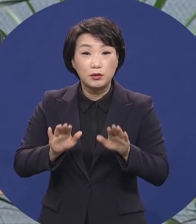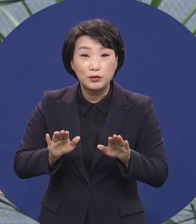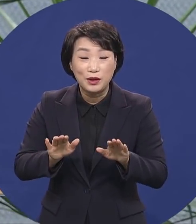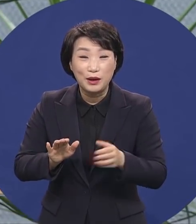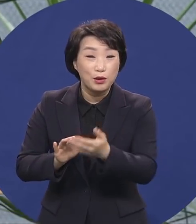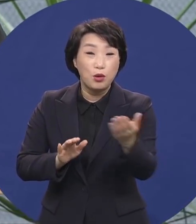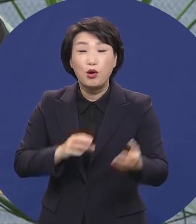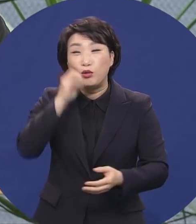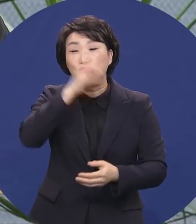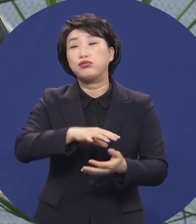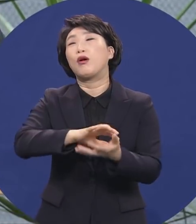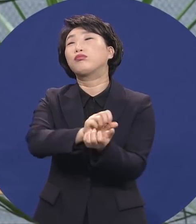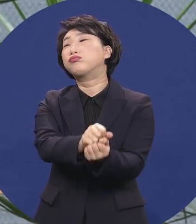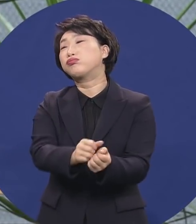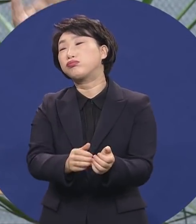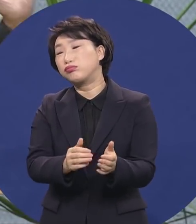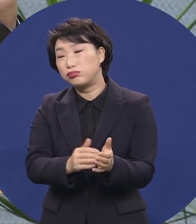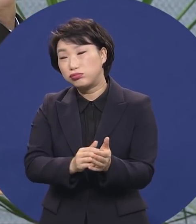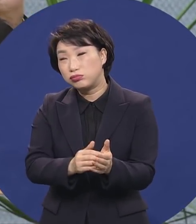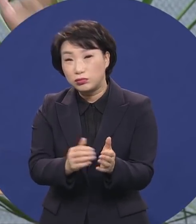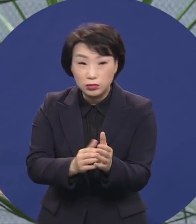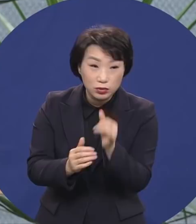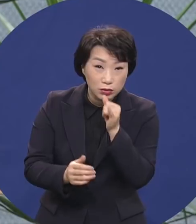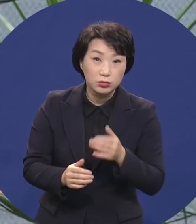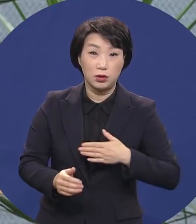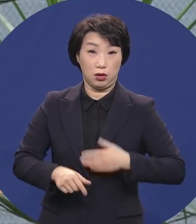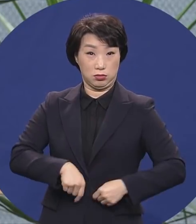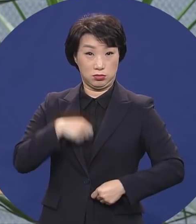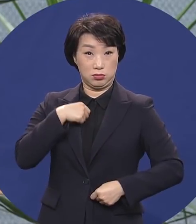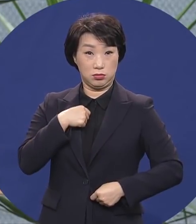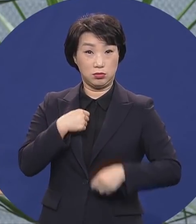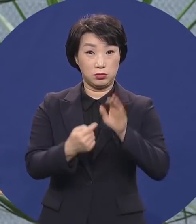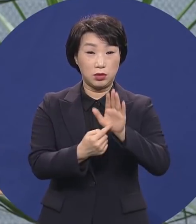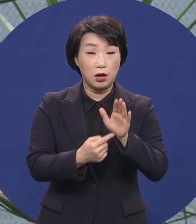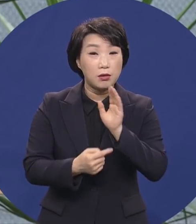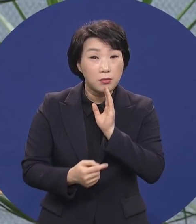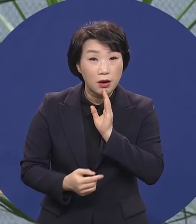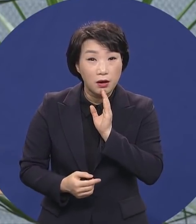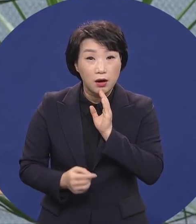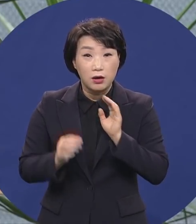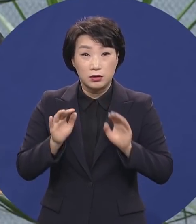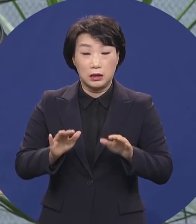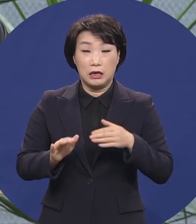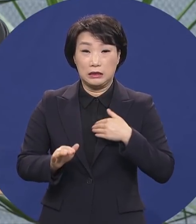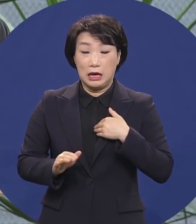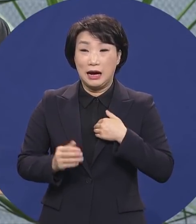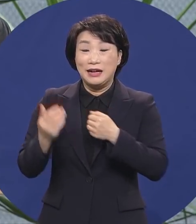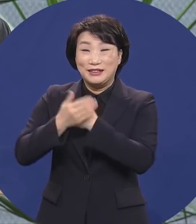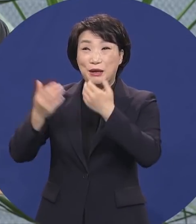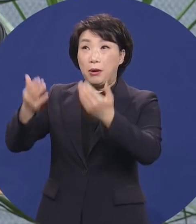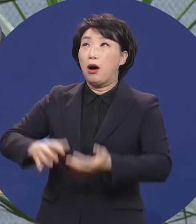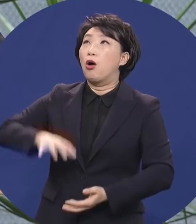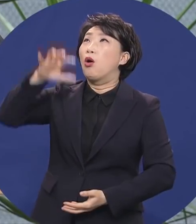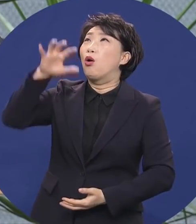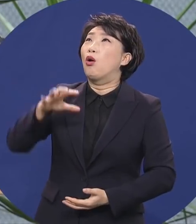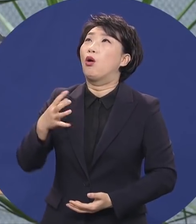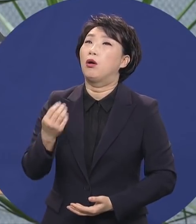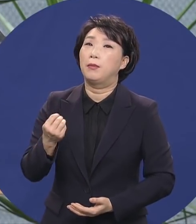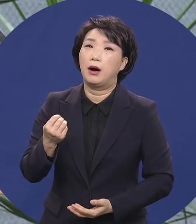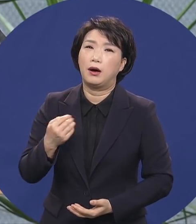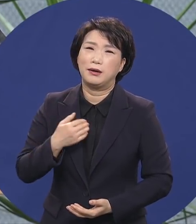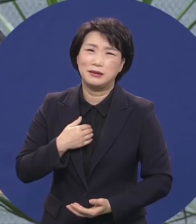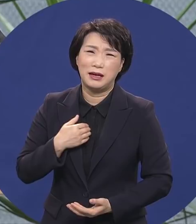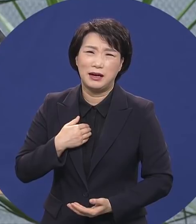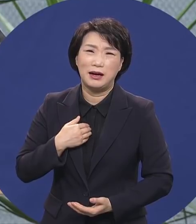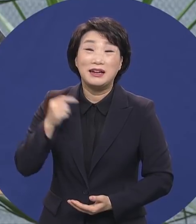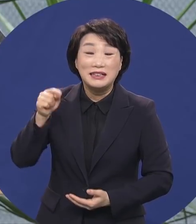근데 그냥 쏟아부으면 내 의가 되지만 내가 받은 은혜가 얼마냐? 그